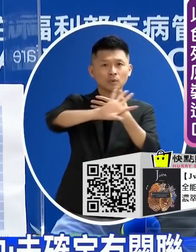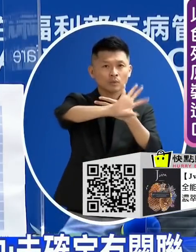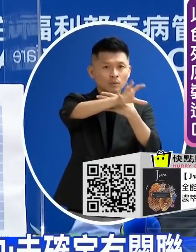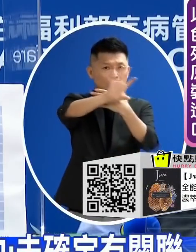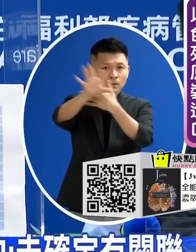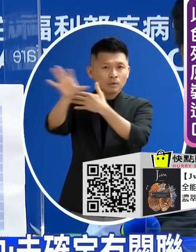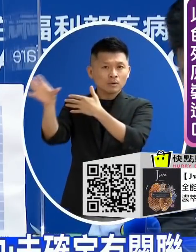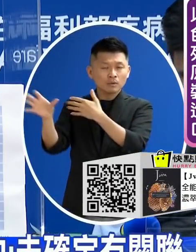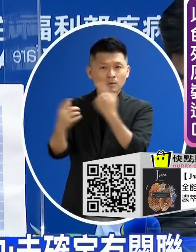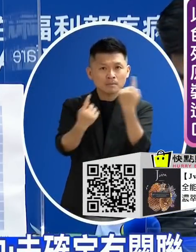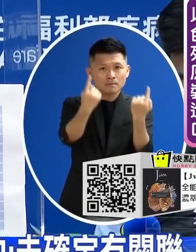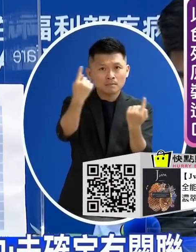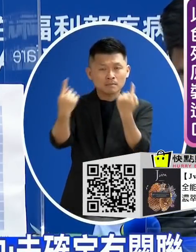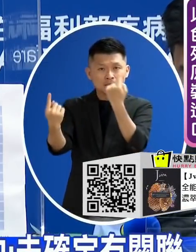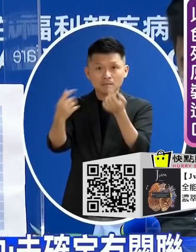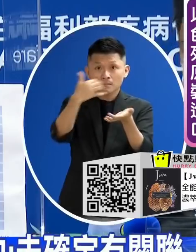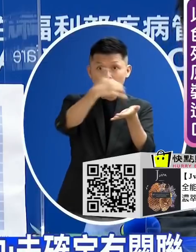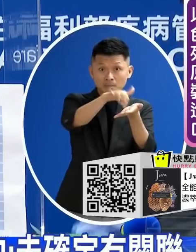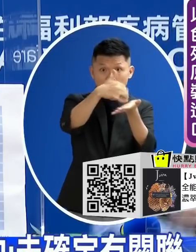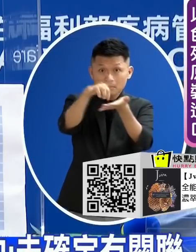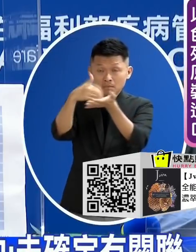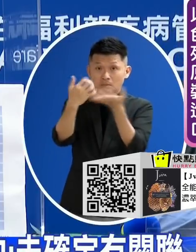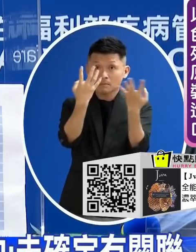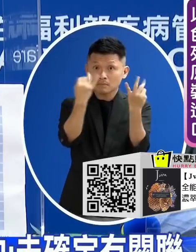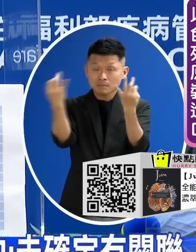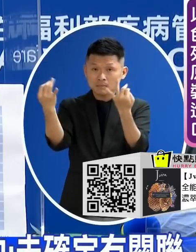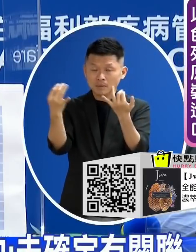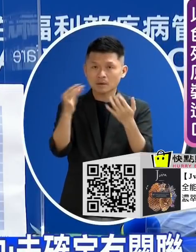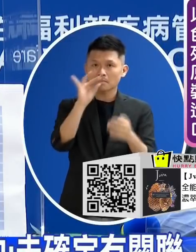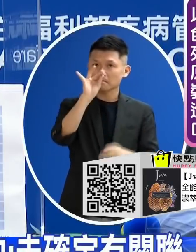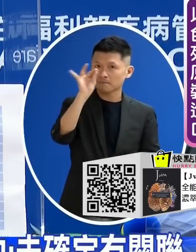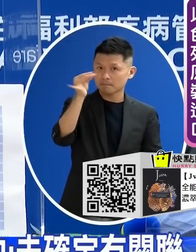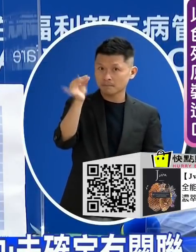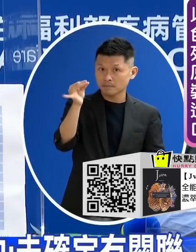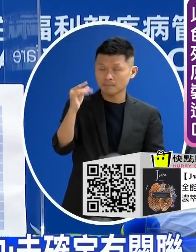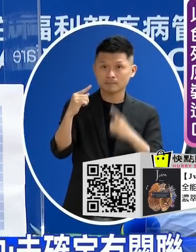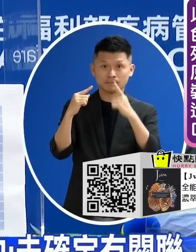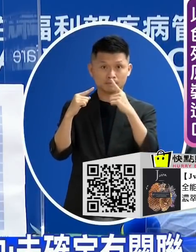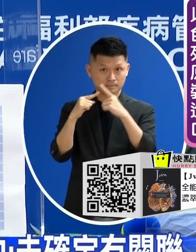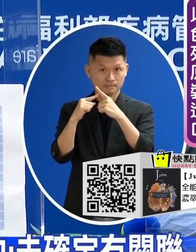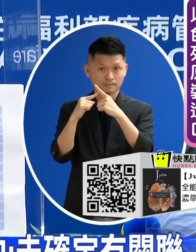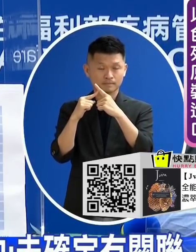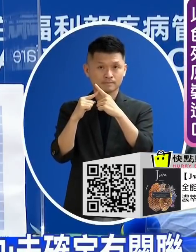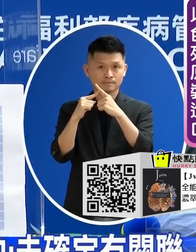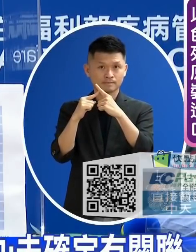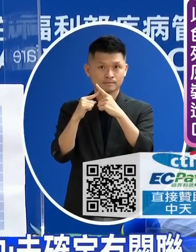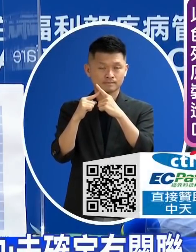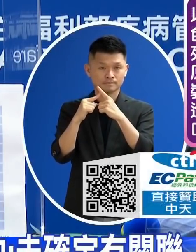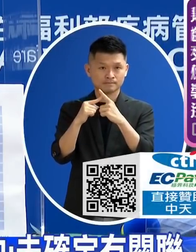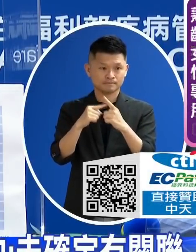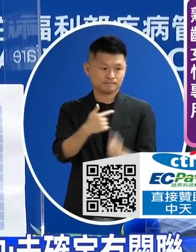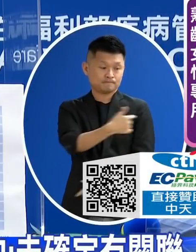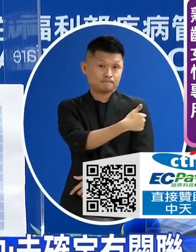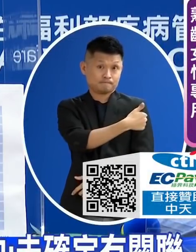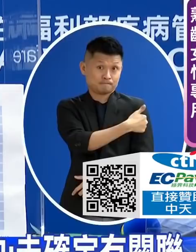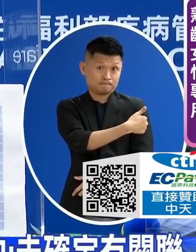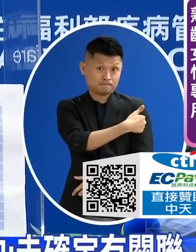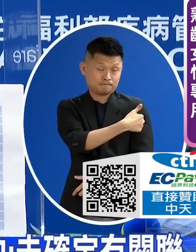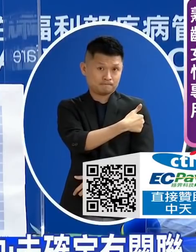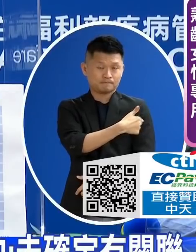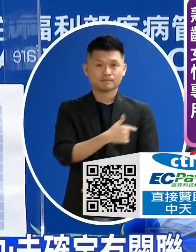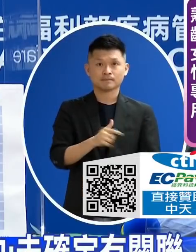哈，那有被统计的哈，大概每100万人，哈的每100万人次，哈的一个相对死